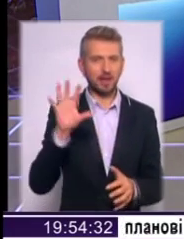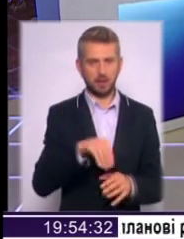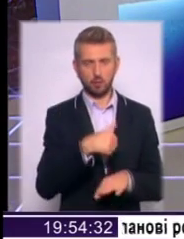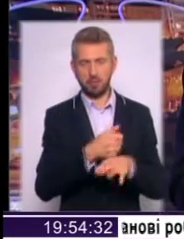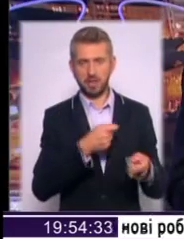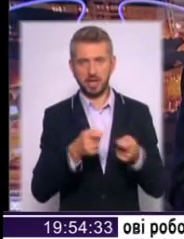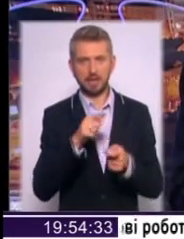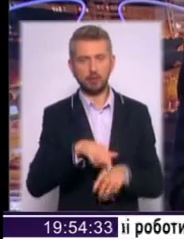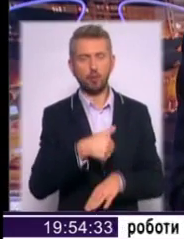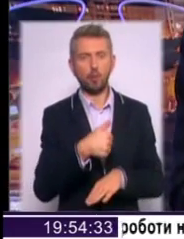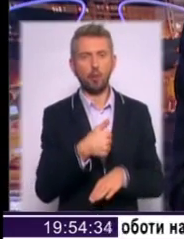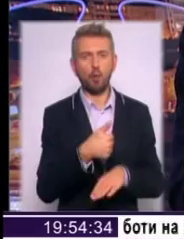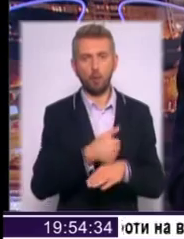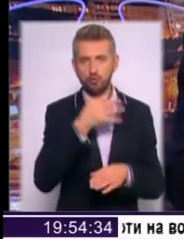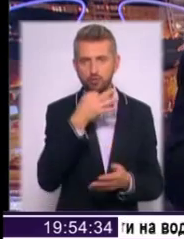її очолив